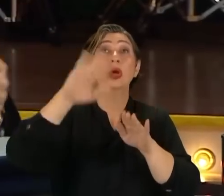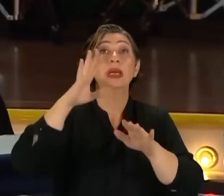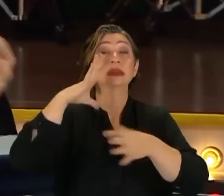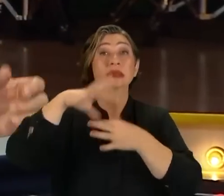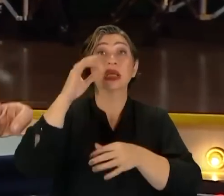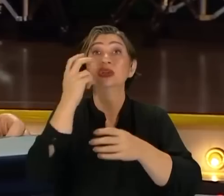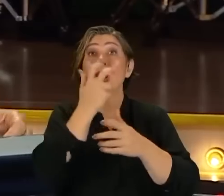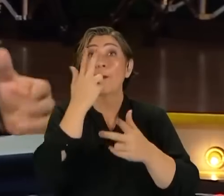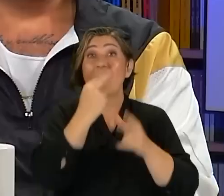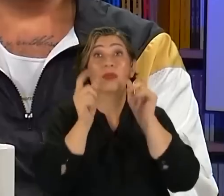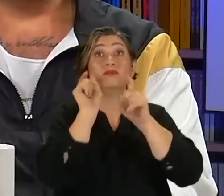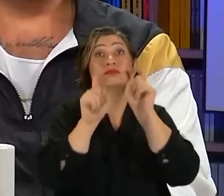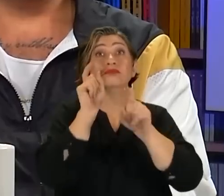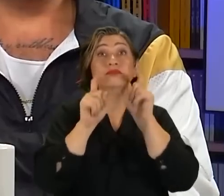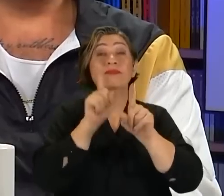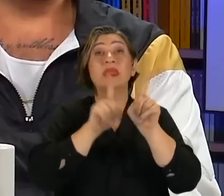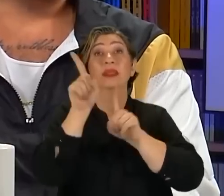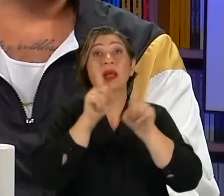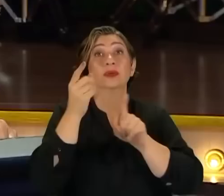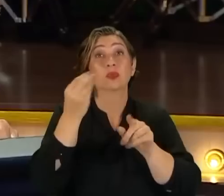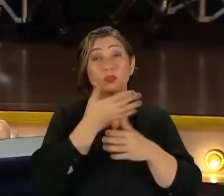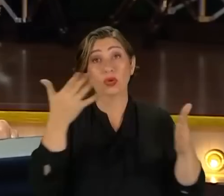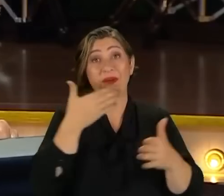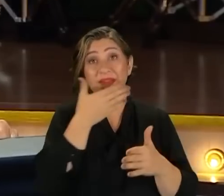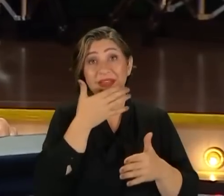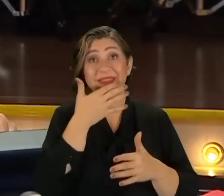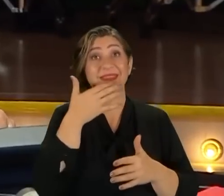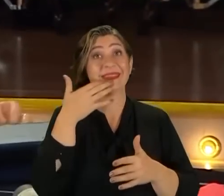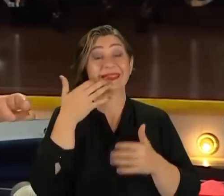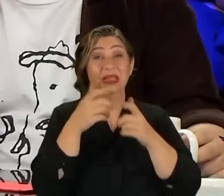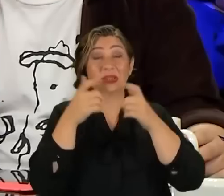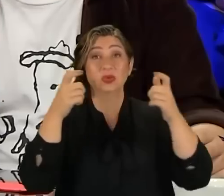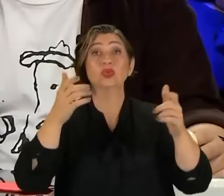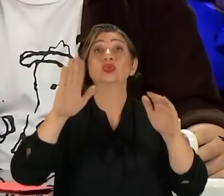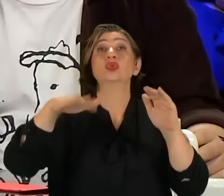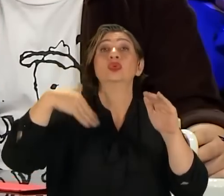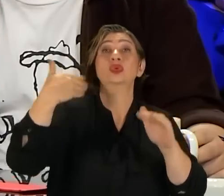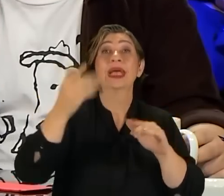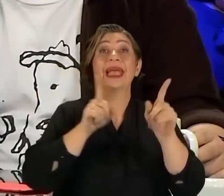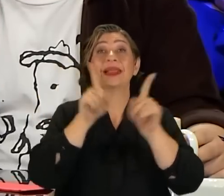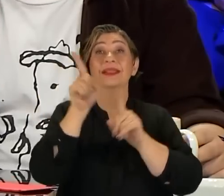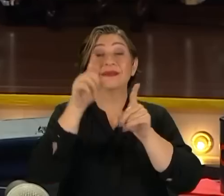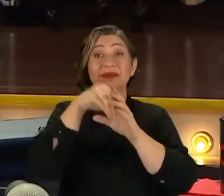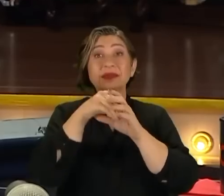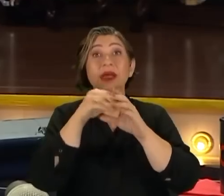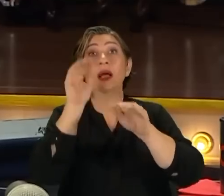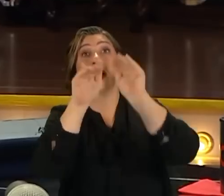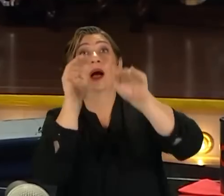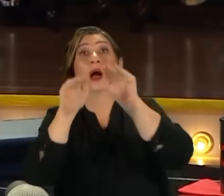insanlar şarkılara ilgi gösteriyorlar. Tabii internet bu arada gelişiyor ve tabii ki internette